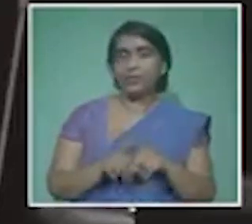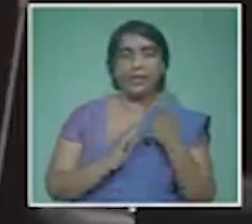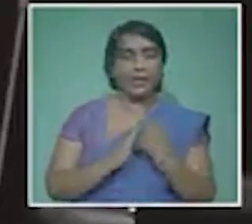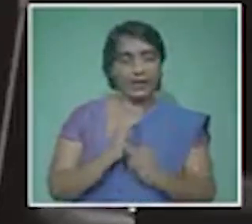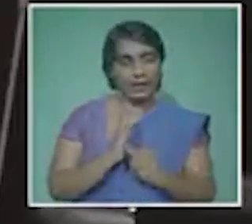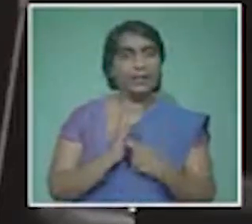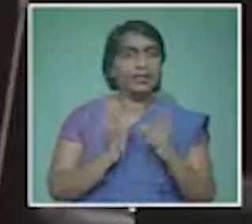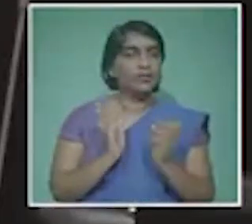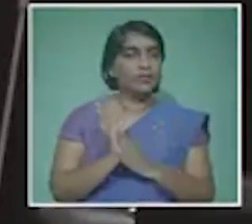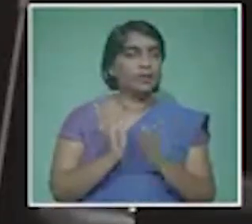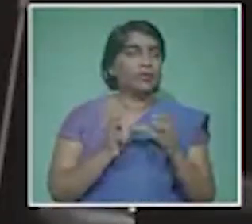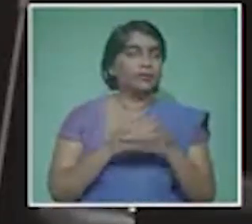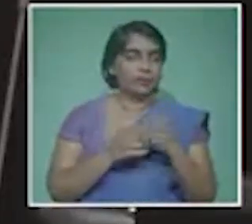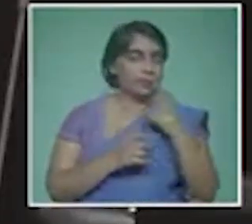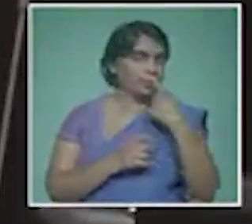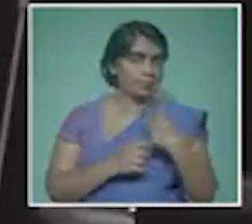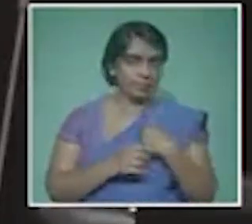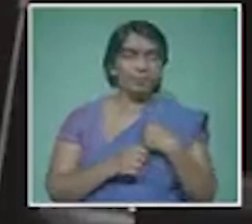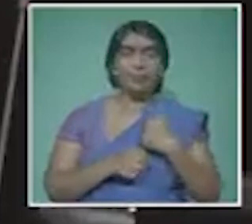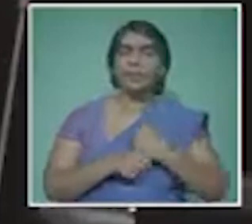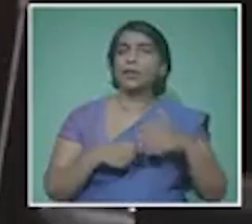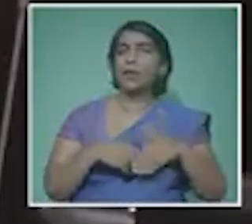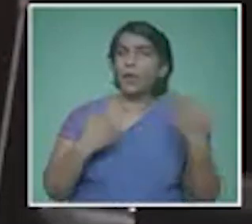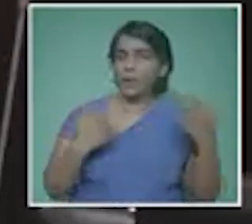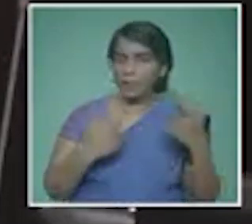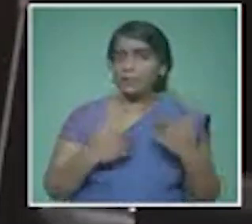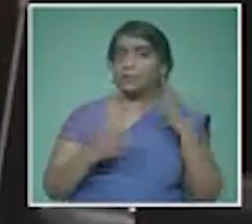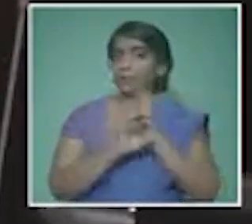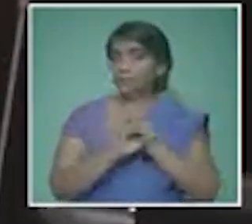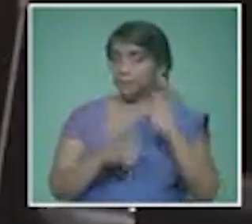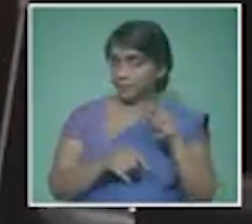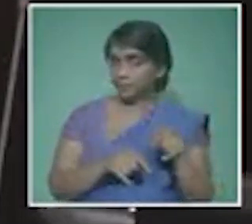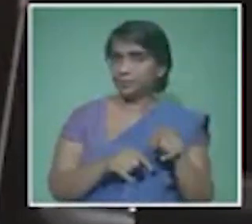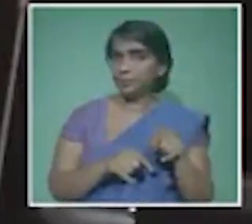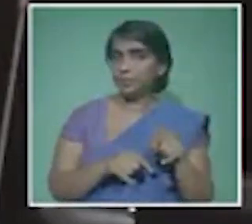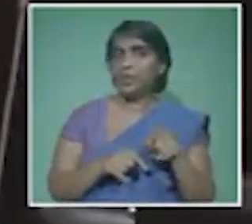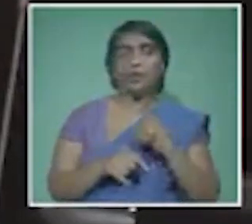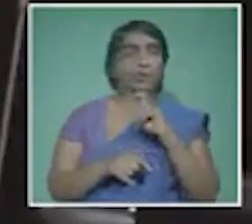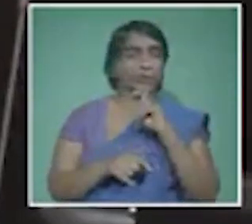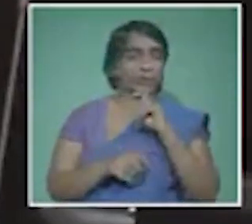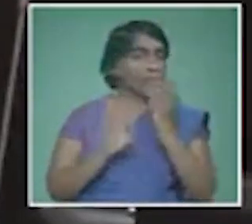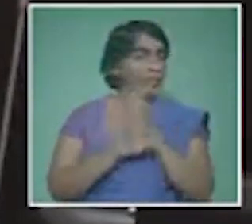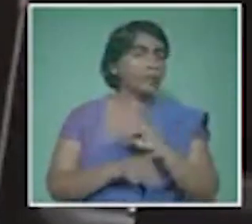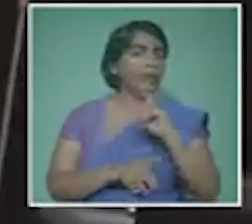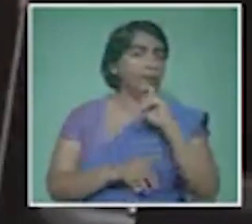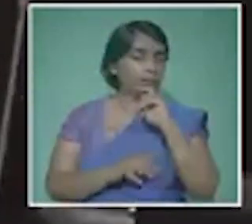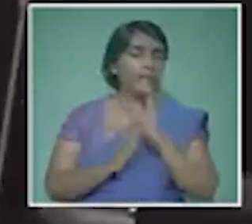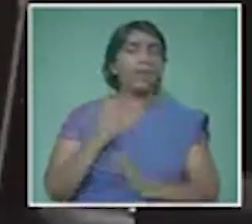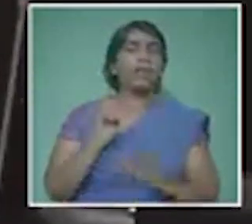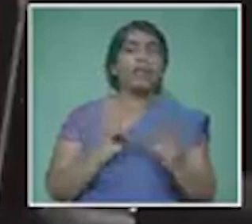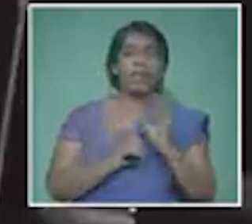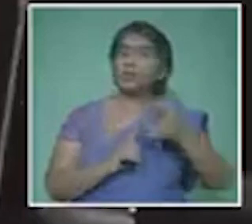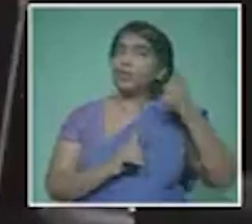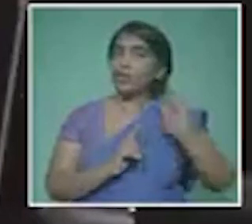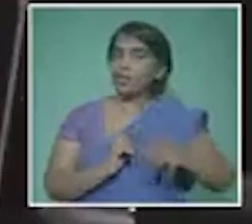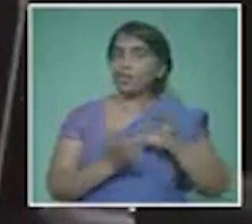போது தெரிவித்திருந்தேன். ஐஸ் போதைப் பொருளை பயன்படுத்துபவருக்கு 2 வருடங்களில் அவர்களின் மூளையில் உள்ள உயிரணுக்கள் இறந்து அவர்கள் இறந்து விடுவார்கள்.